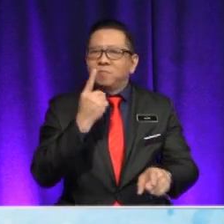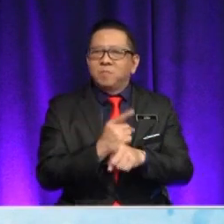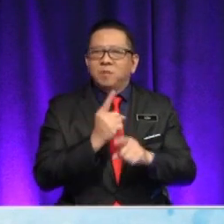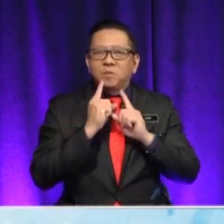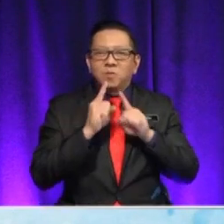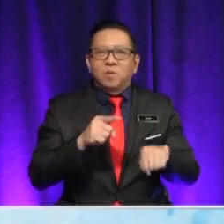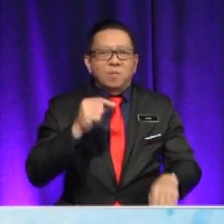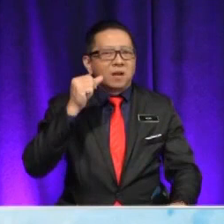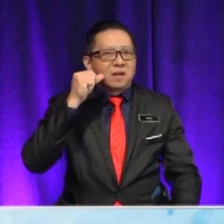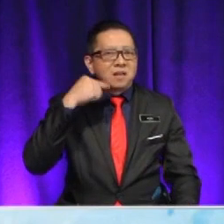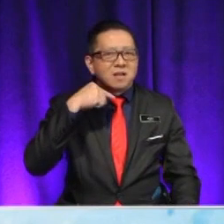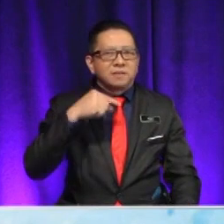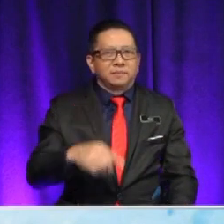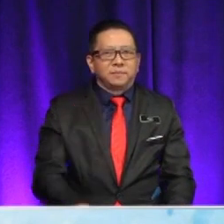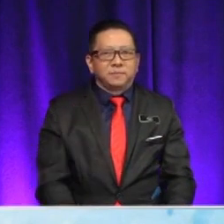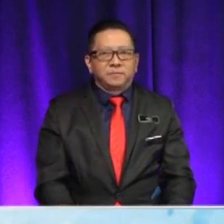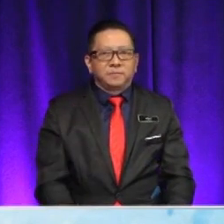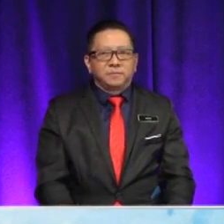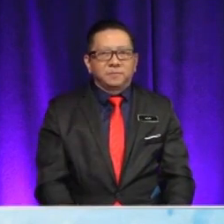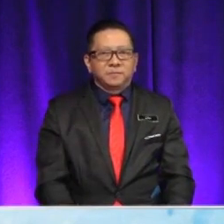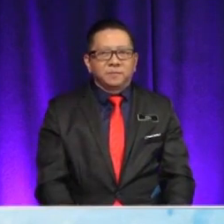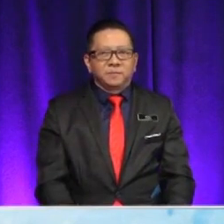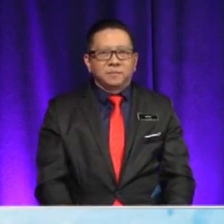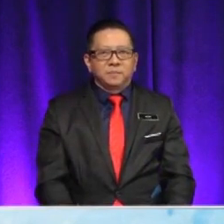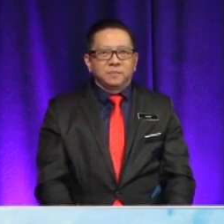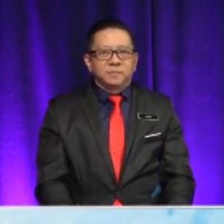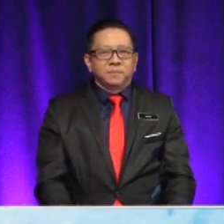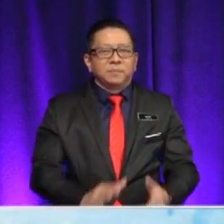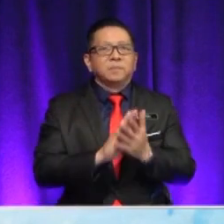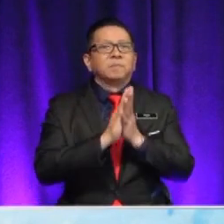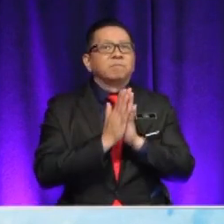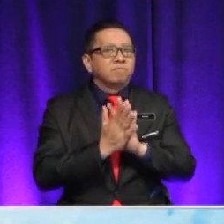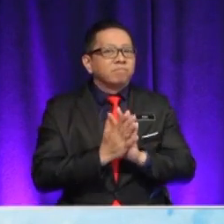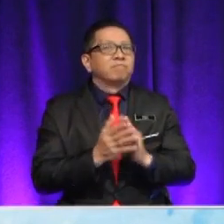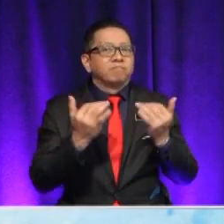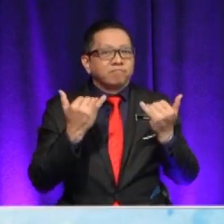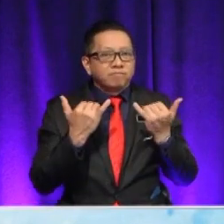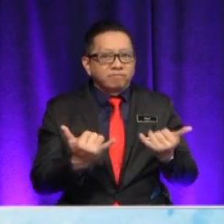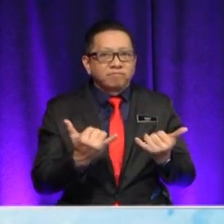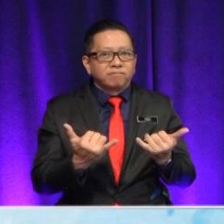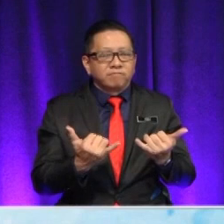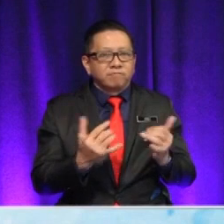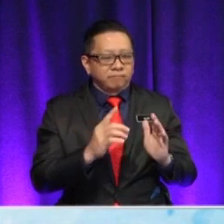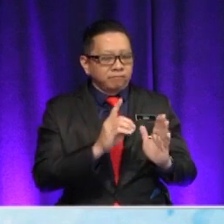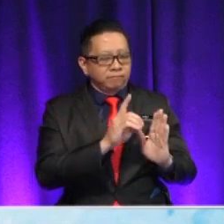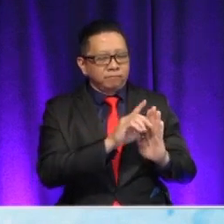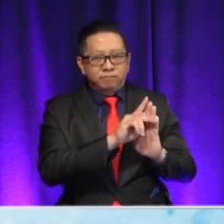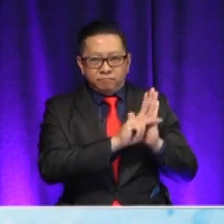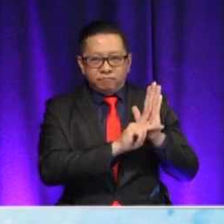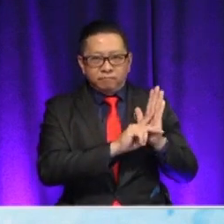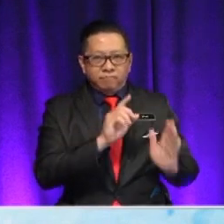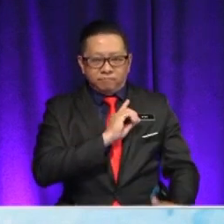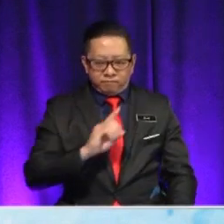Akila. Tahniah Akila. Tahniah Akila. Okey, jadi kita dapat lihat bahawa kedaulatan